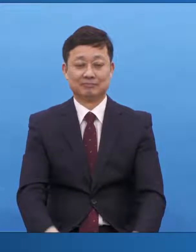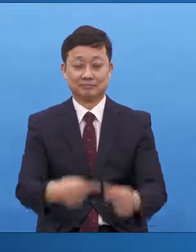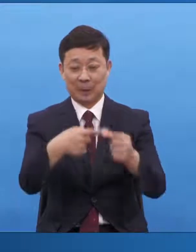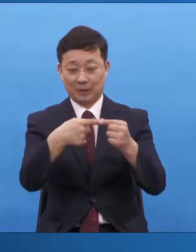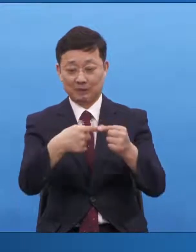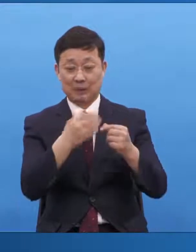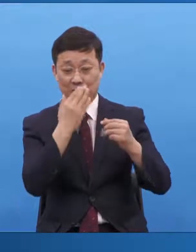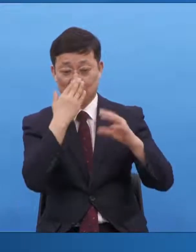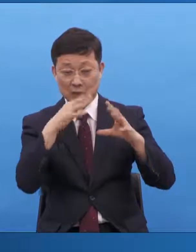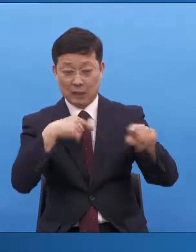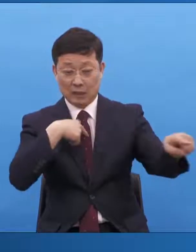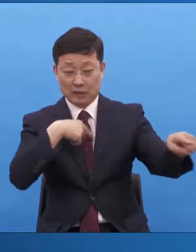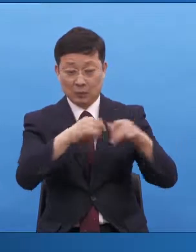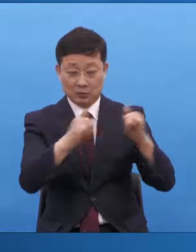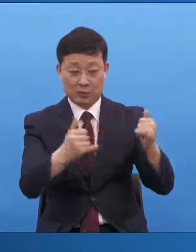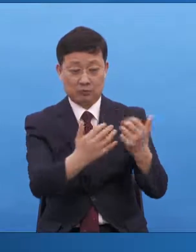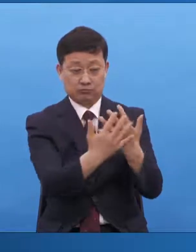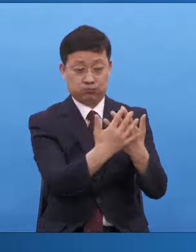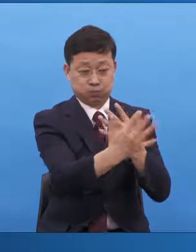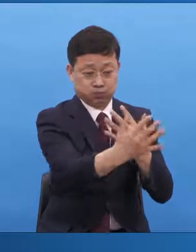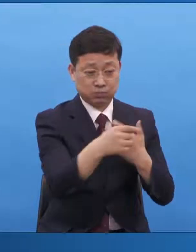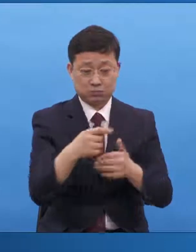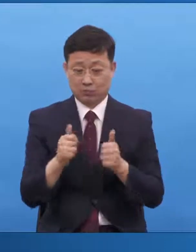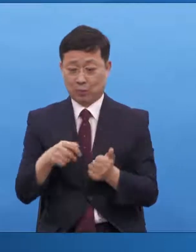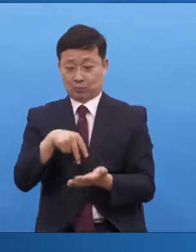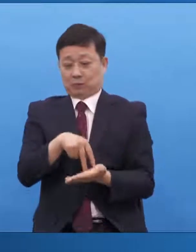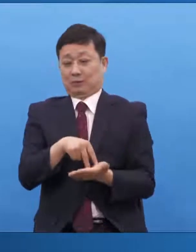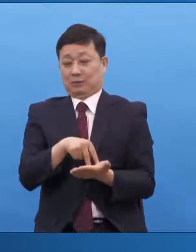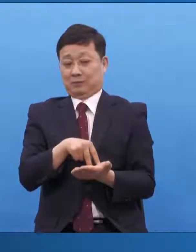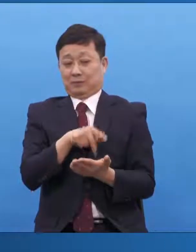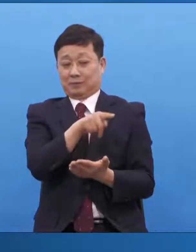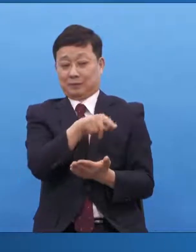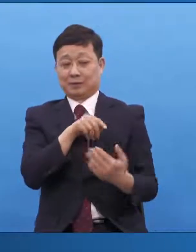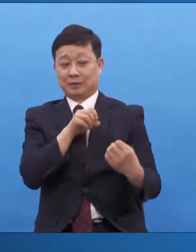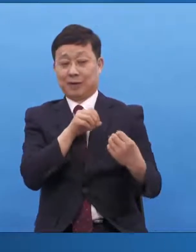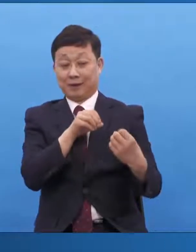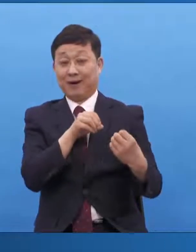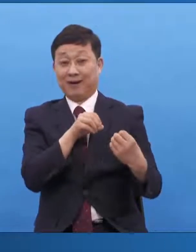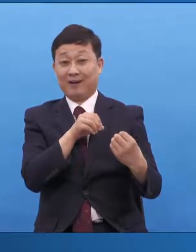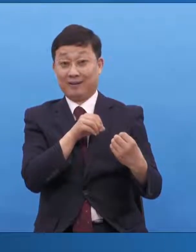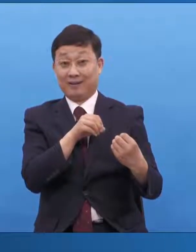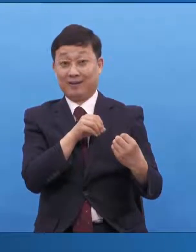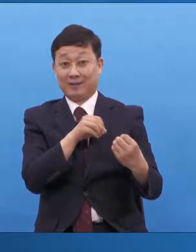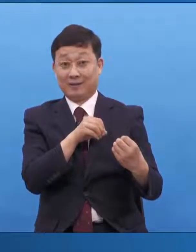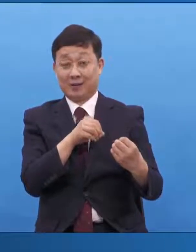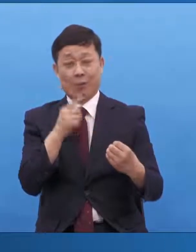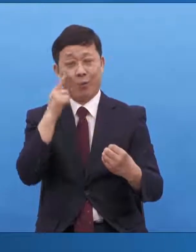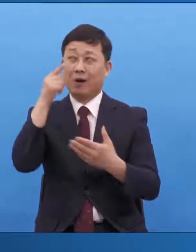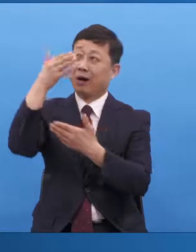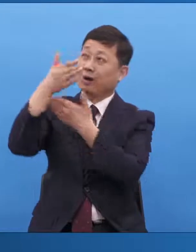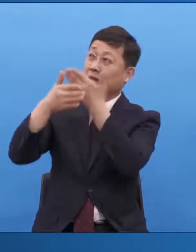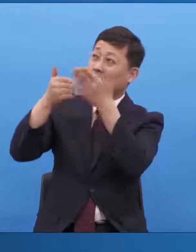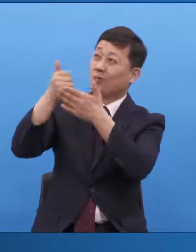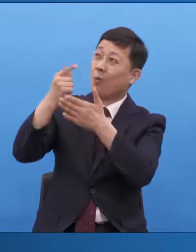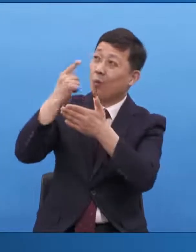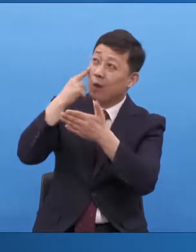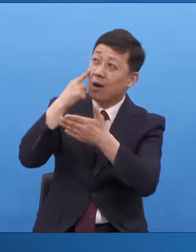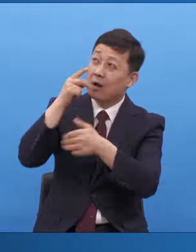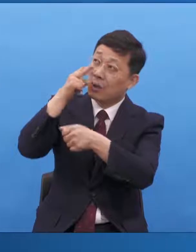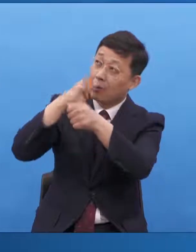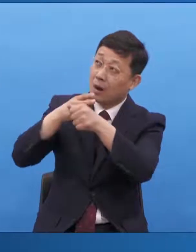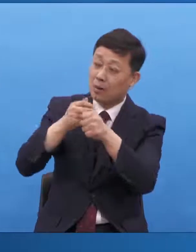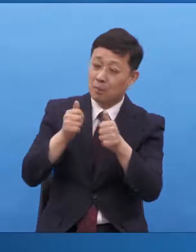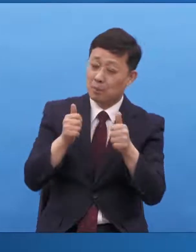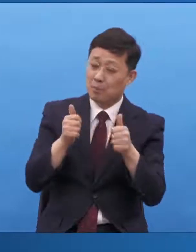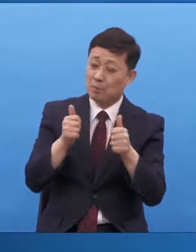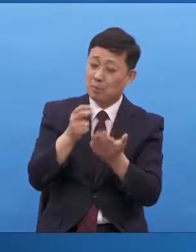유대인 지도자들 다 있잖아요. The Jewish leaders were all there. 근데 왜 하나님은 법정에 세웠을까요? But why did God allow Paul to stand in the